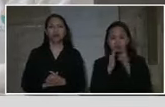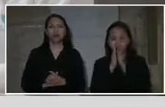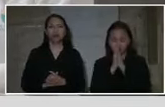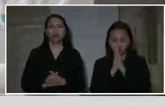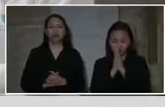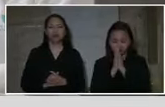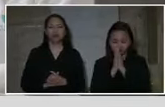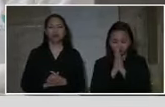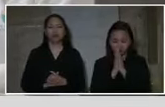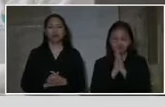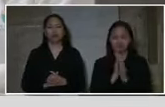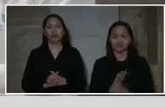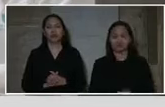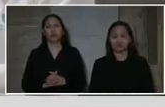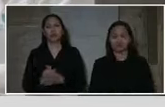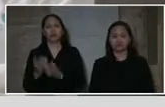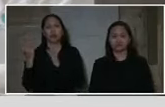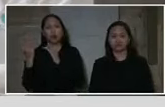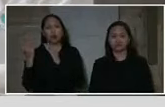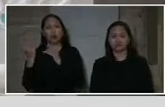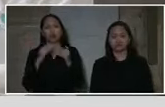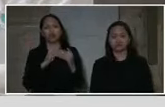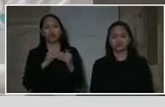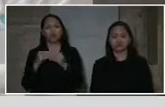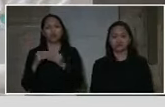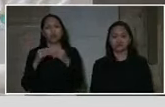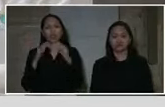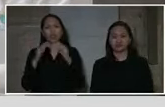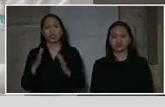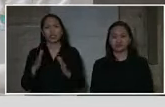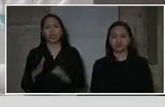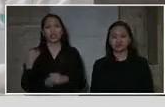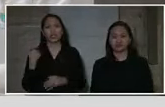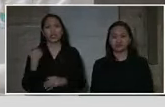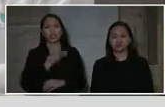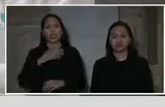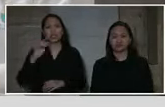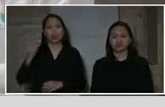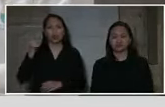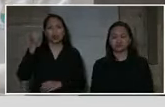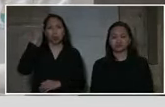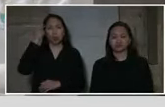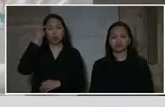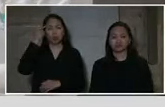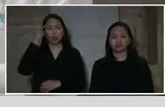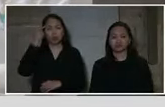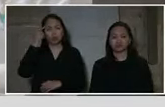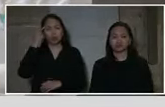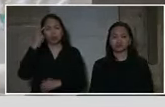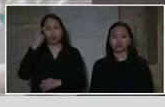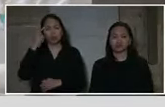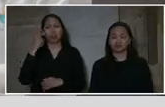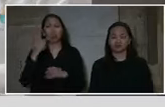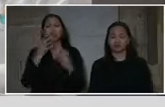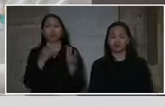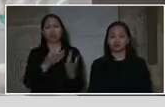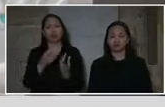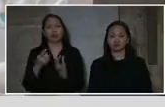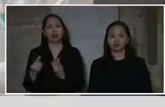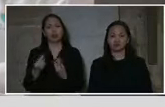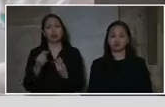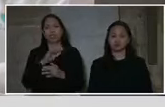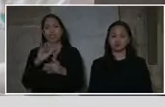panalangin. Ang mga pinuno ng ating pamahalaan naway gumawa ng lahat ng